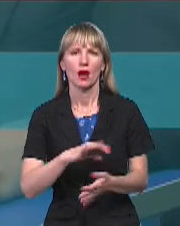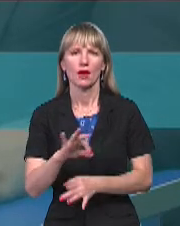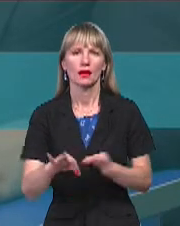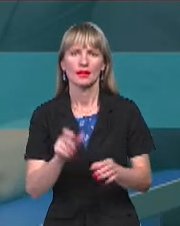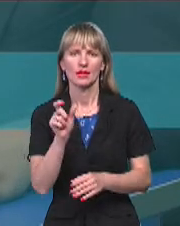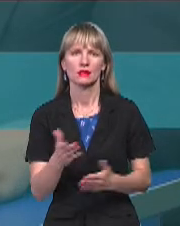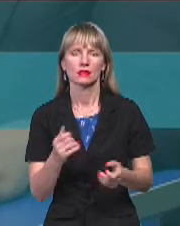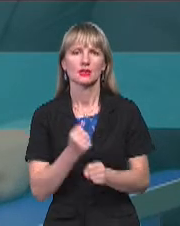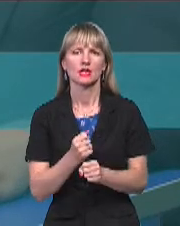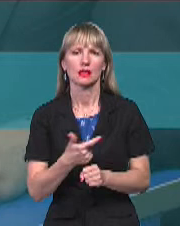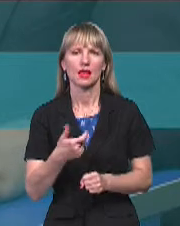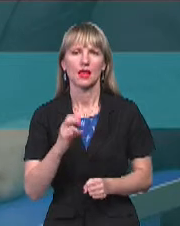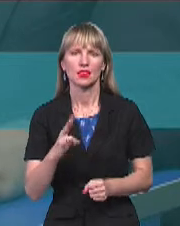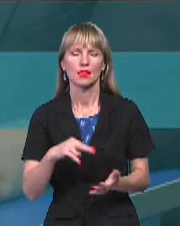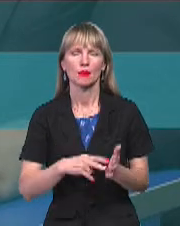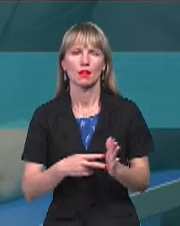щоб